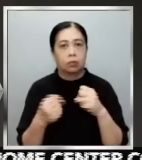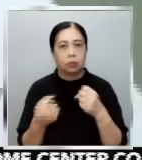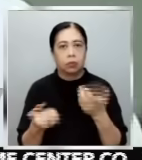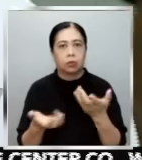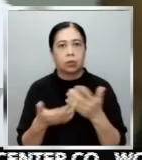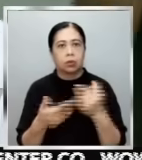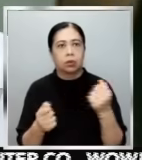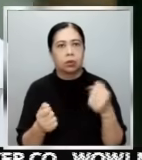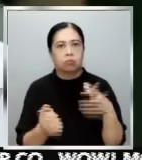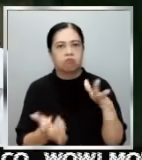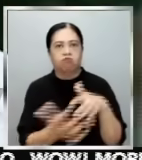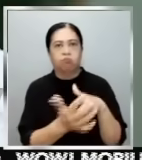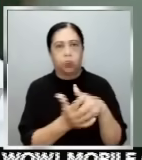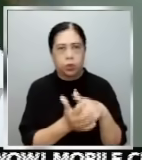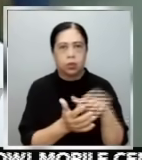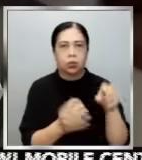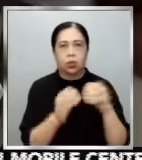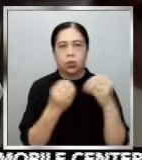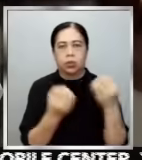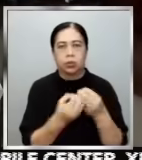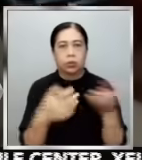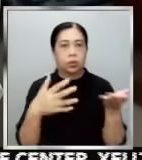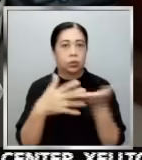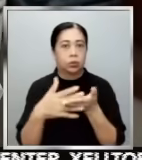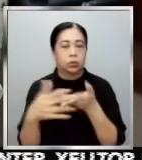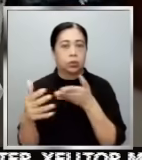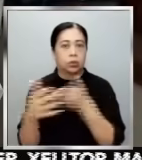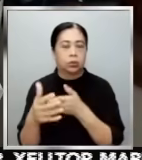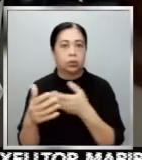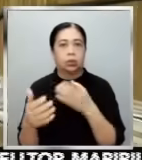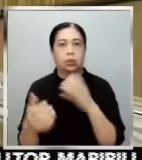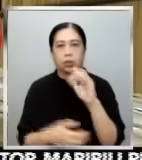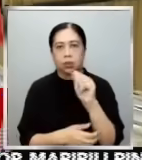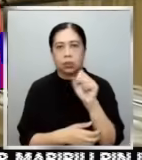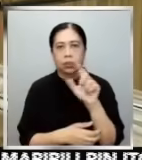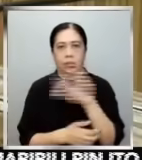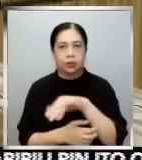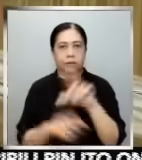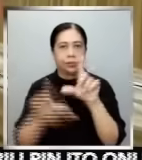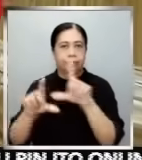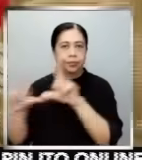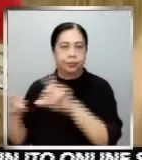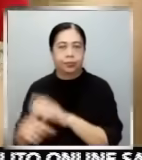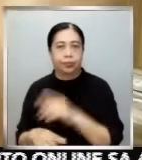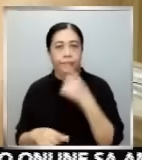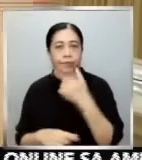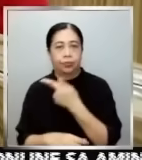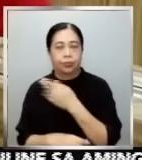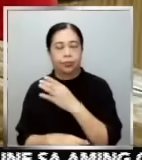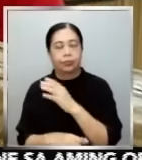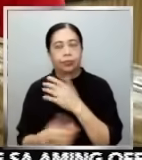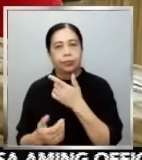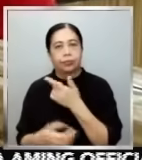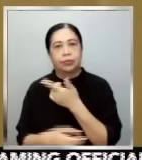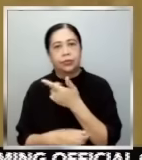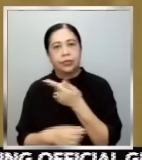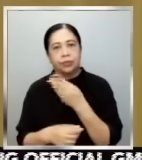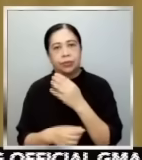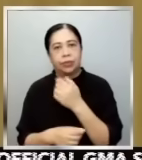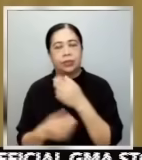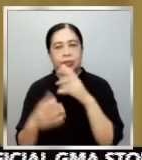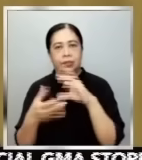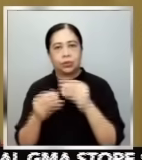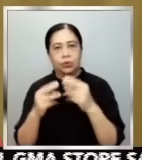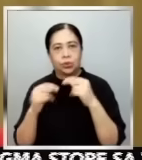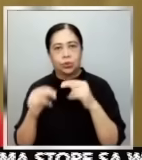organisasyon sasampahan ng mga kaukulang reklamo ang mga suspect para sa GMA integrated news marisol